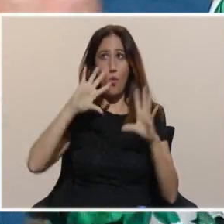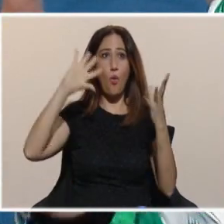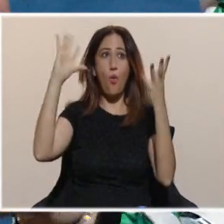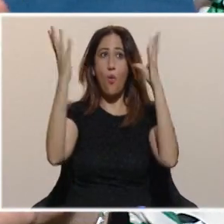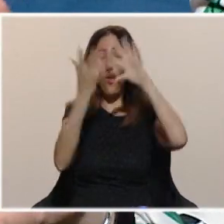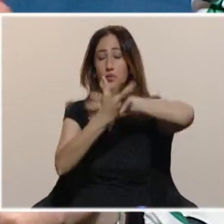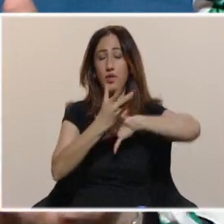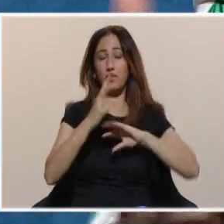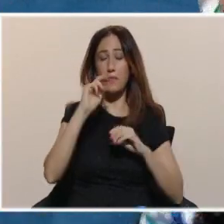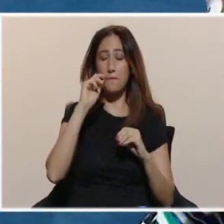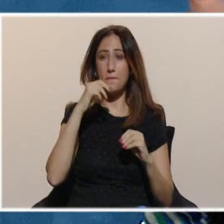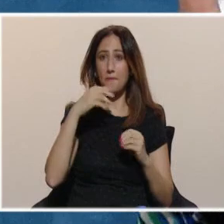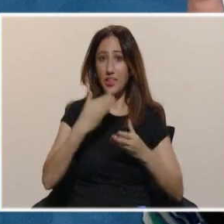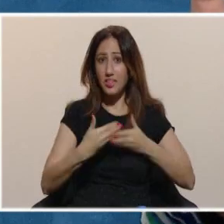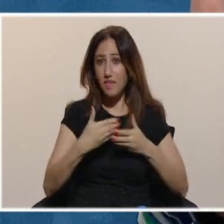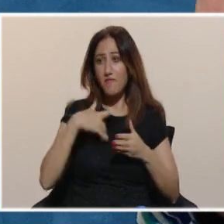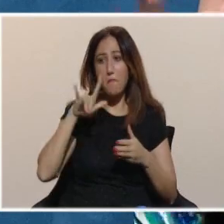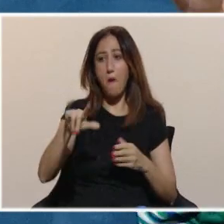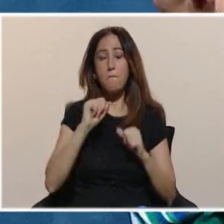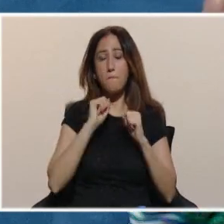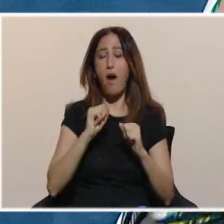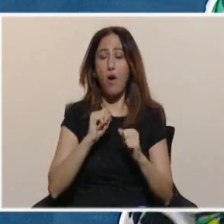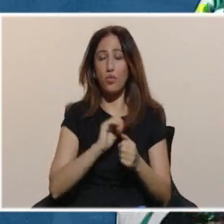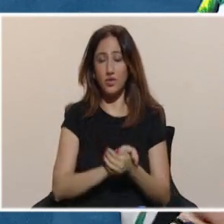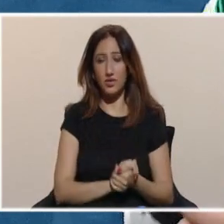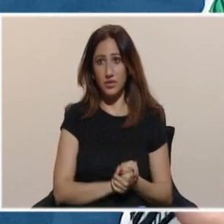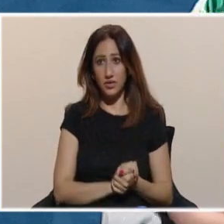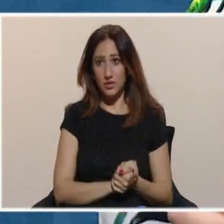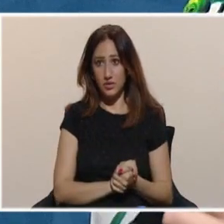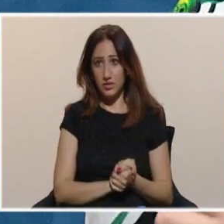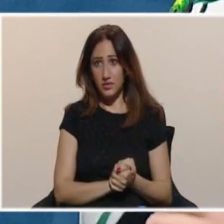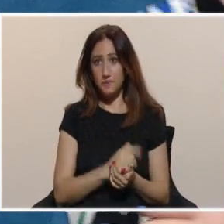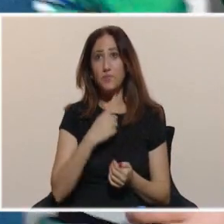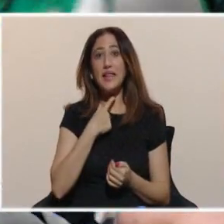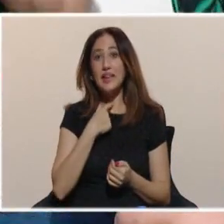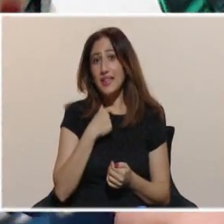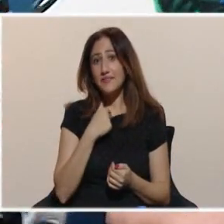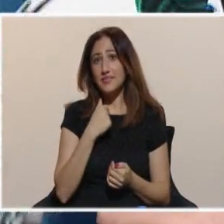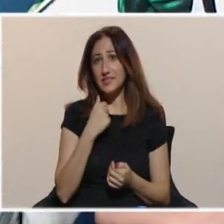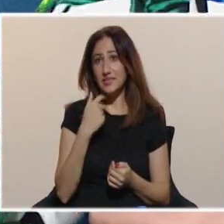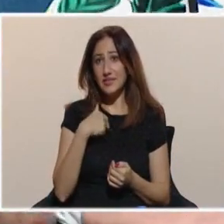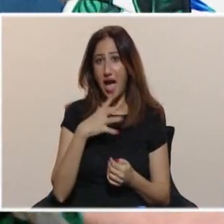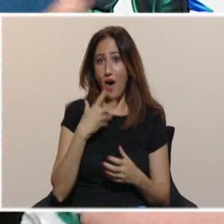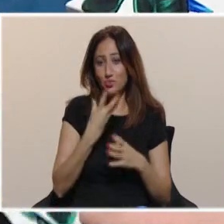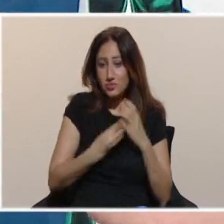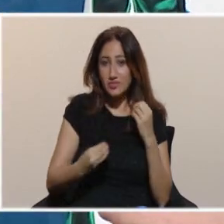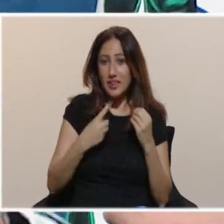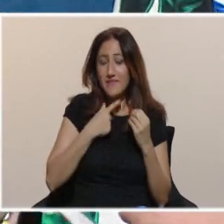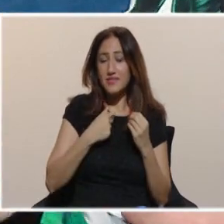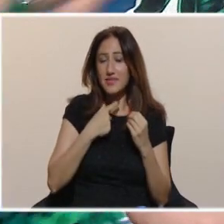كلها لاي طفل. انا كفايه نفسي تبقى في حته نازله مني كده في